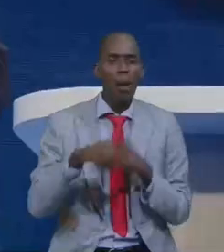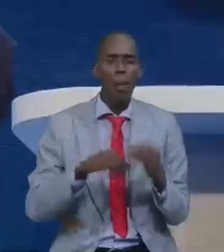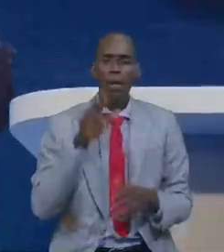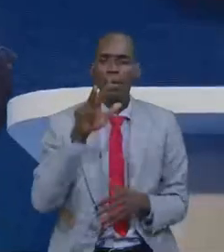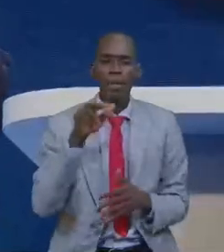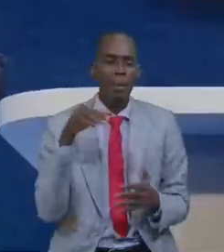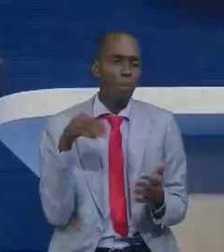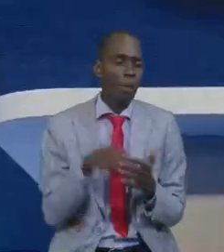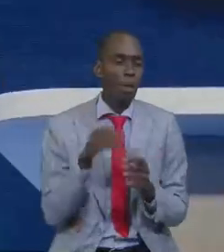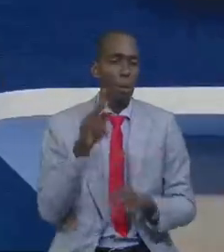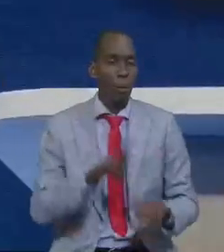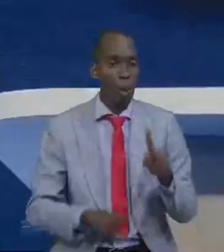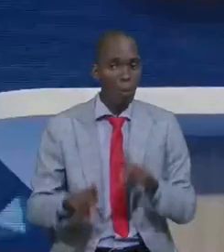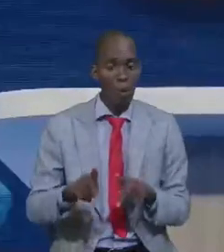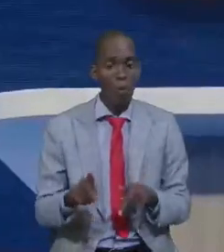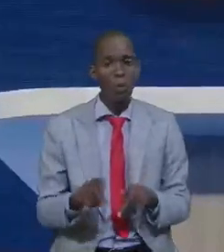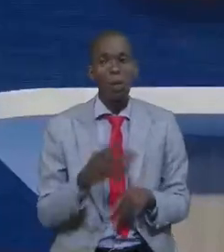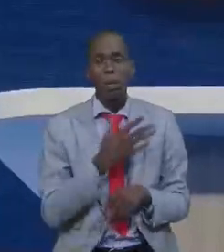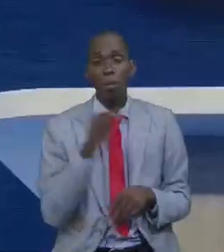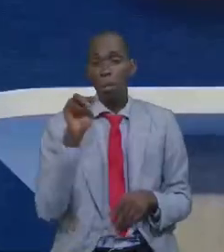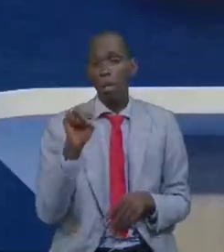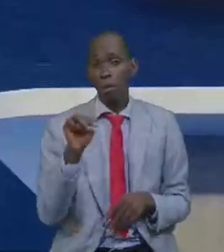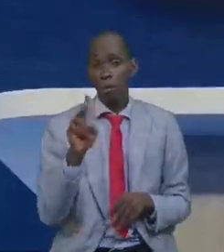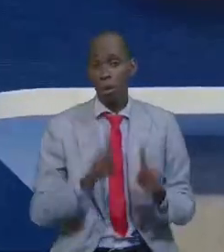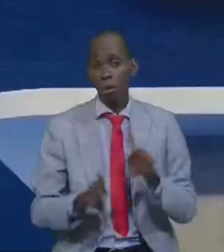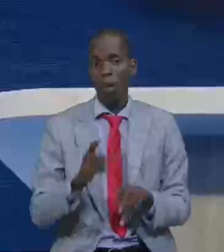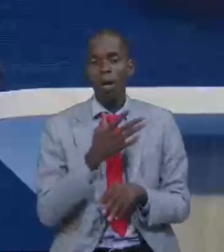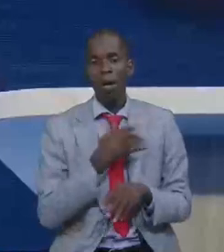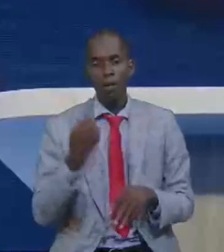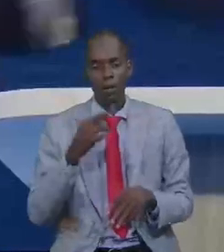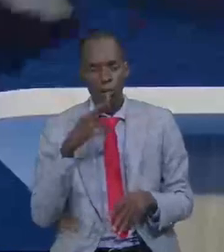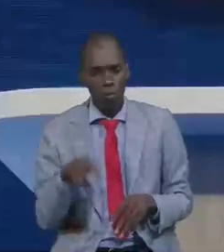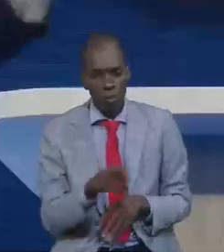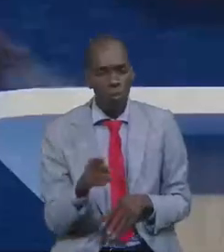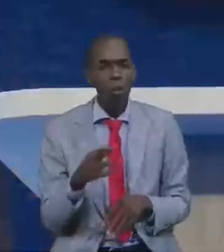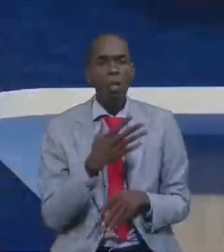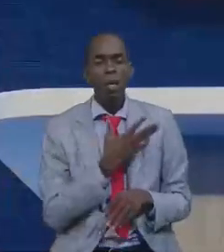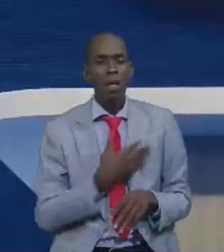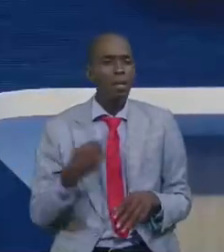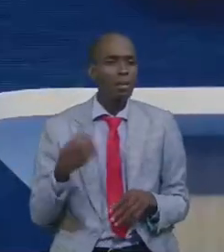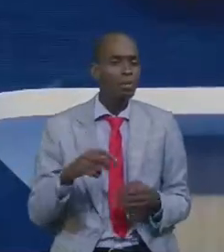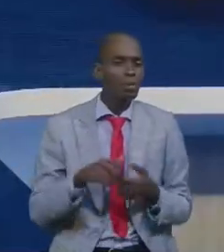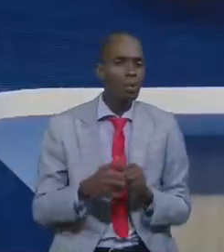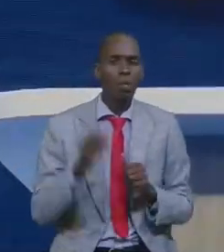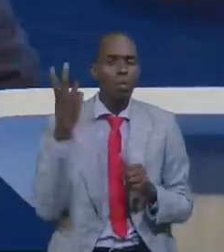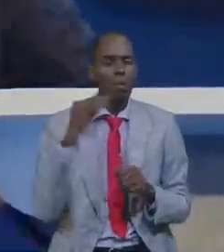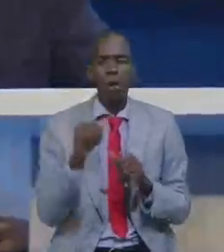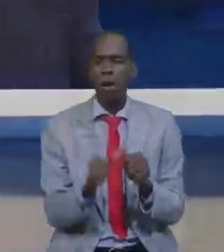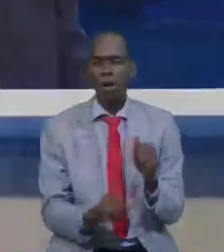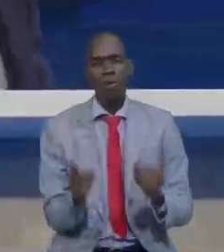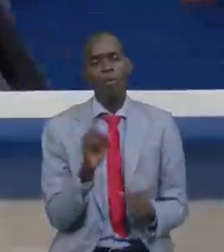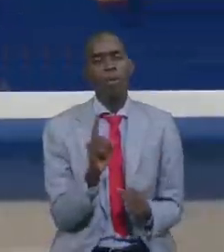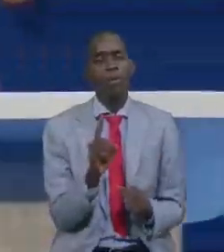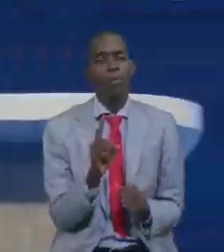les serpents, la maladie, l'infimité, l'affliction se répandaient partout. Si on